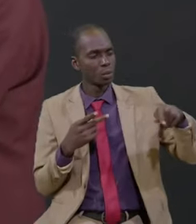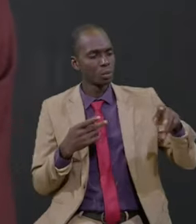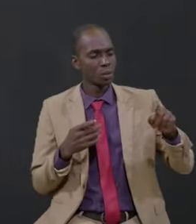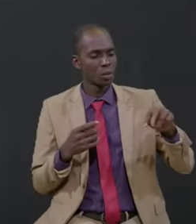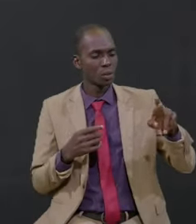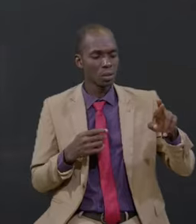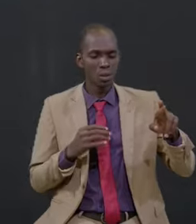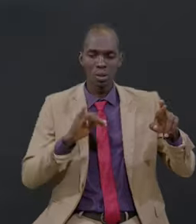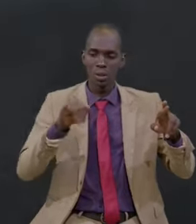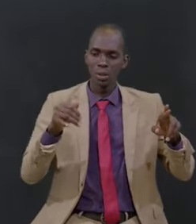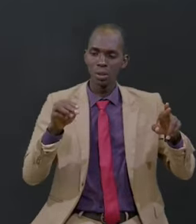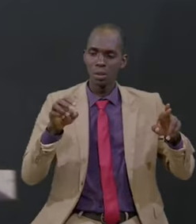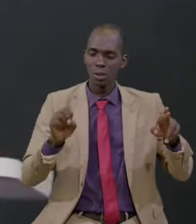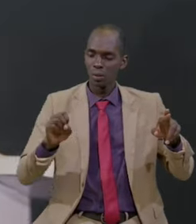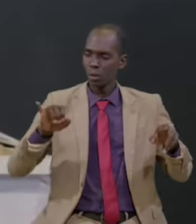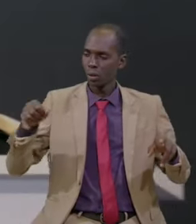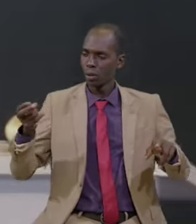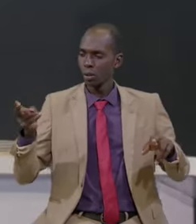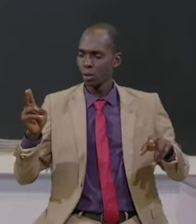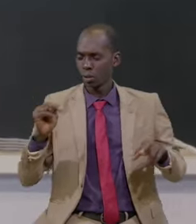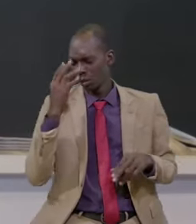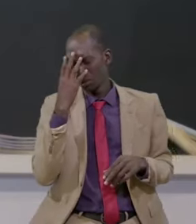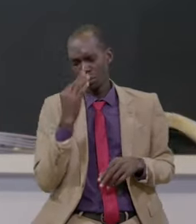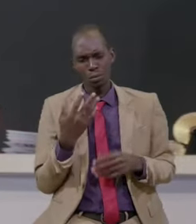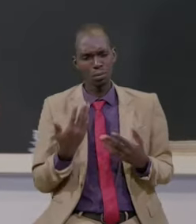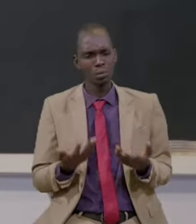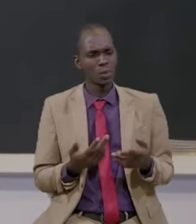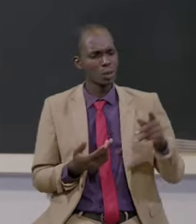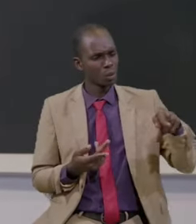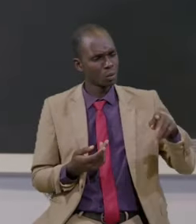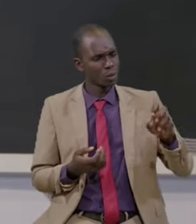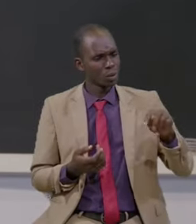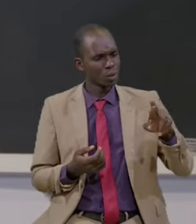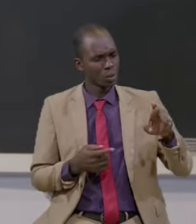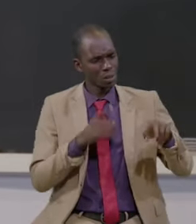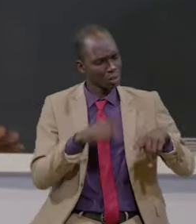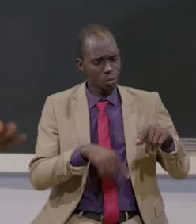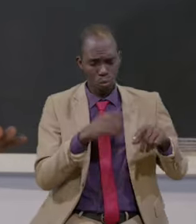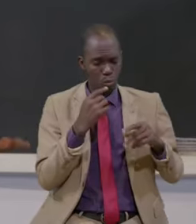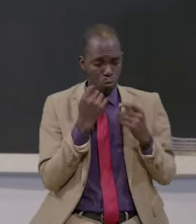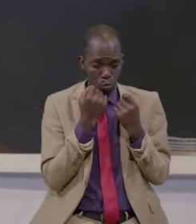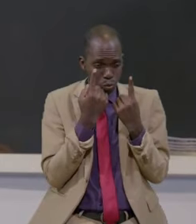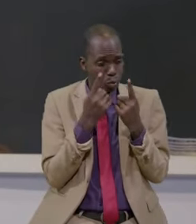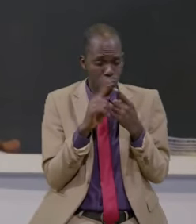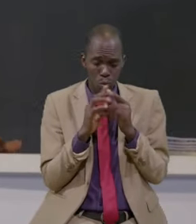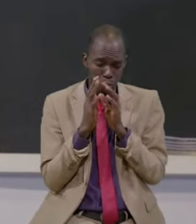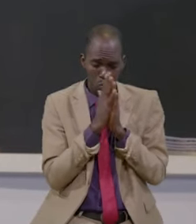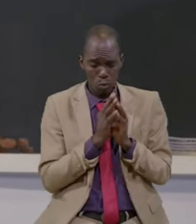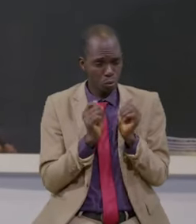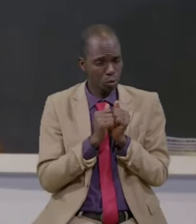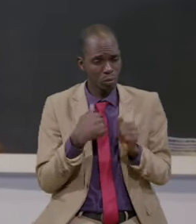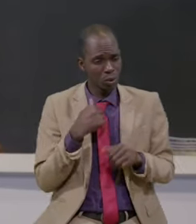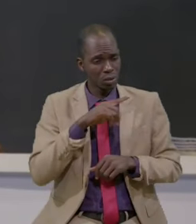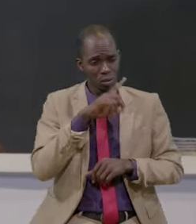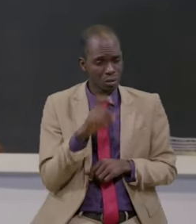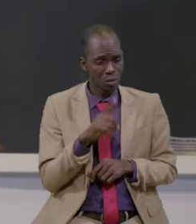Jacques dormait. Et il a dit, levez-vous. Ne pouvez-vous pas prier avec moi, veiller avec moi, intercéder pour